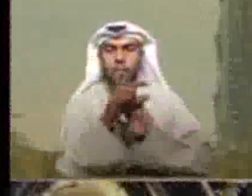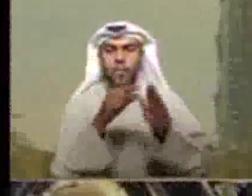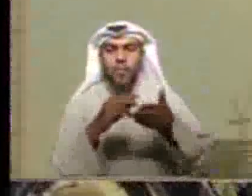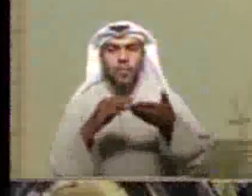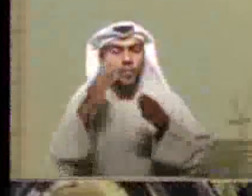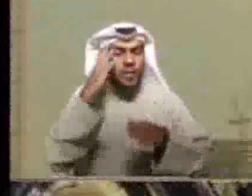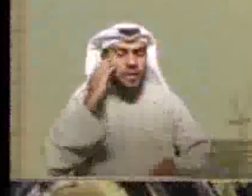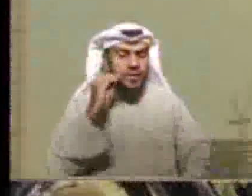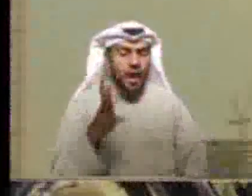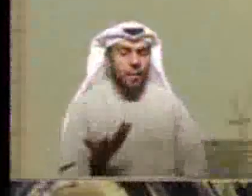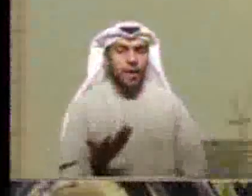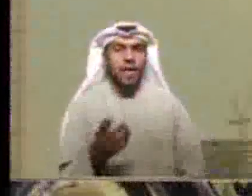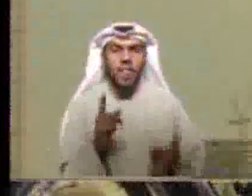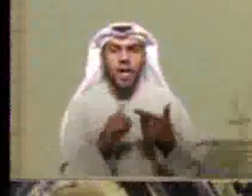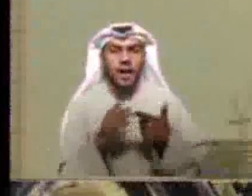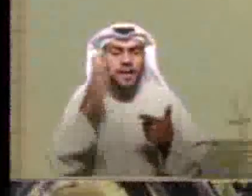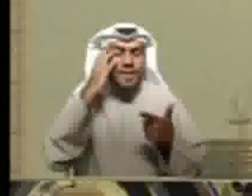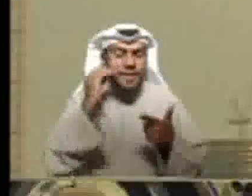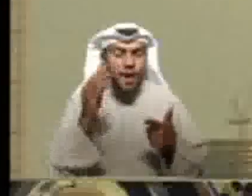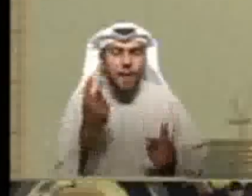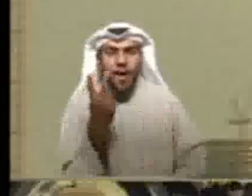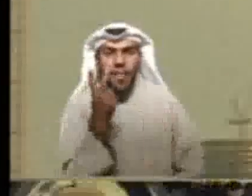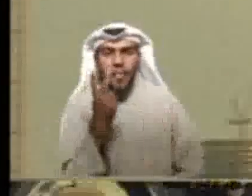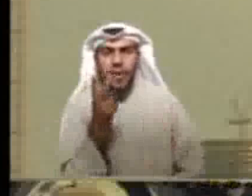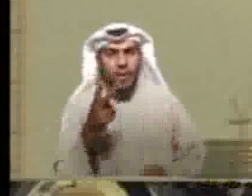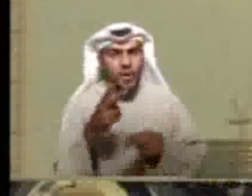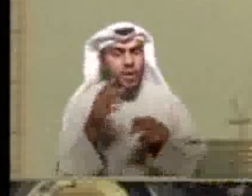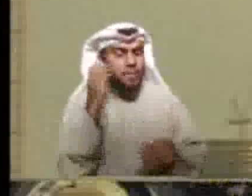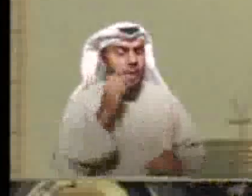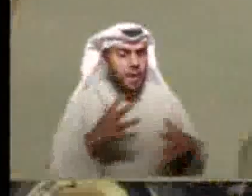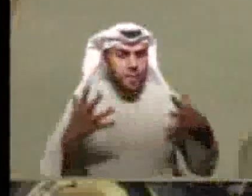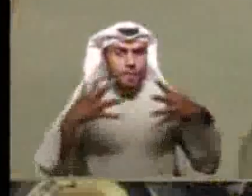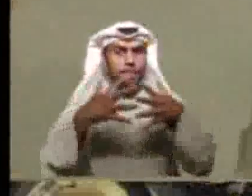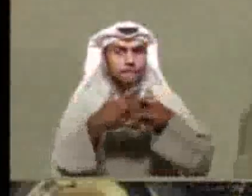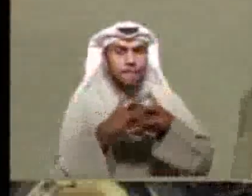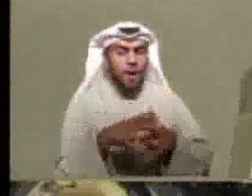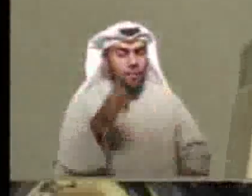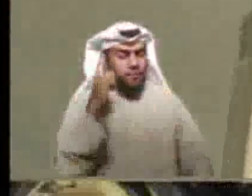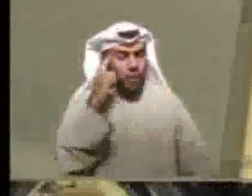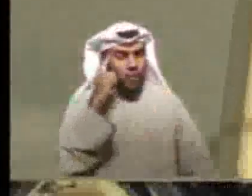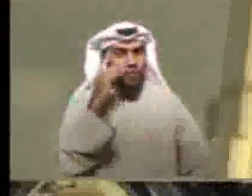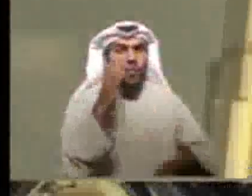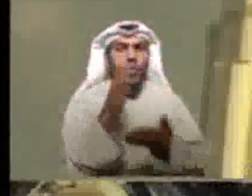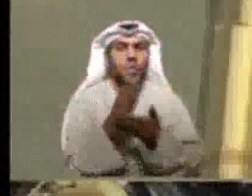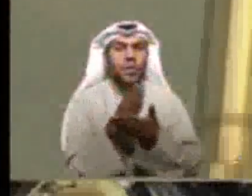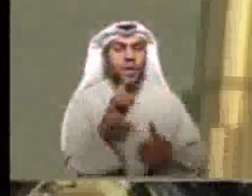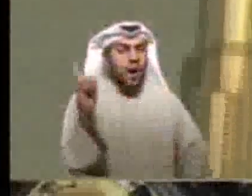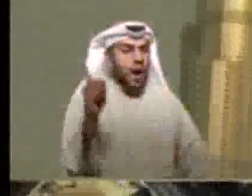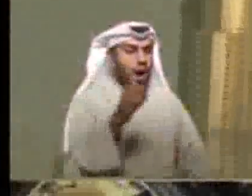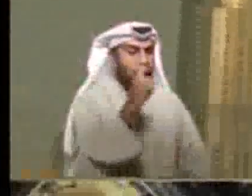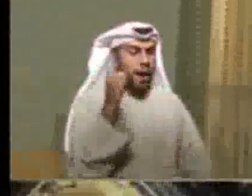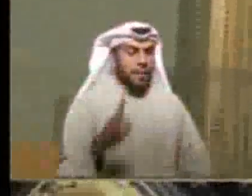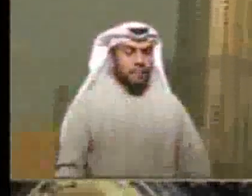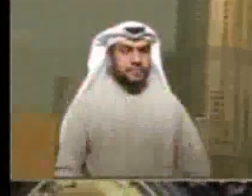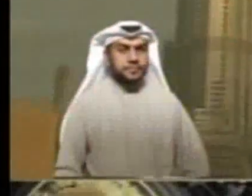الوطني للتسامح، وهو ما عزز من مكانتها كمركز للوسطية والاعتدال في المنطقة والعالم.